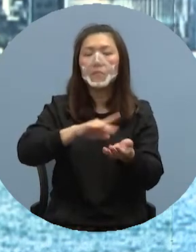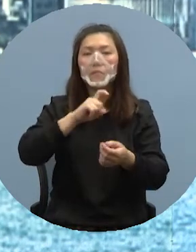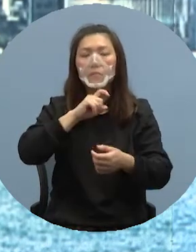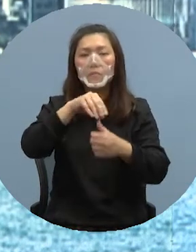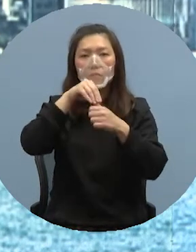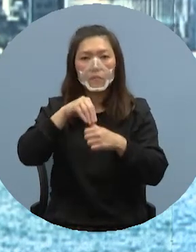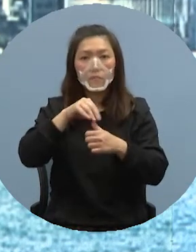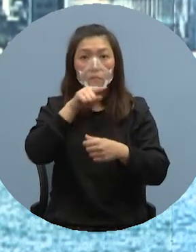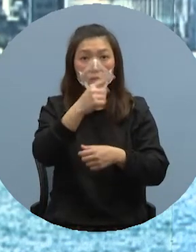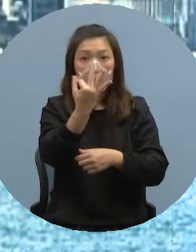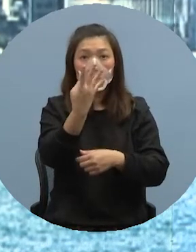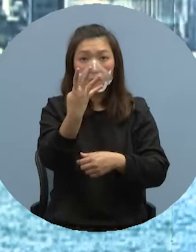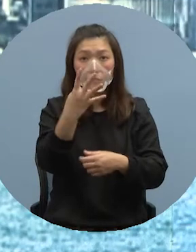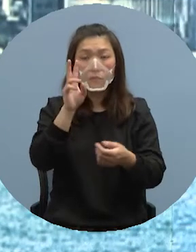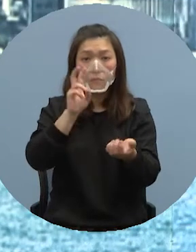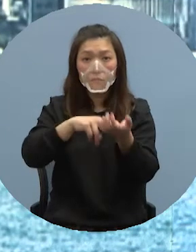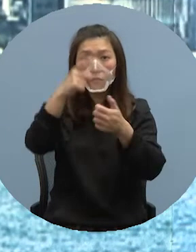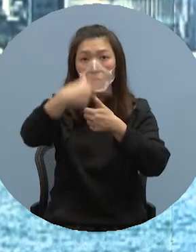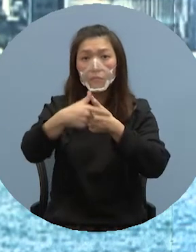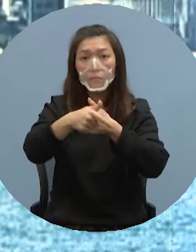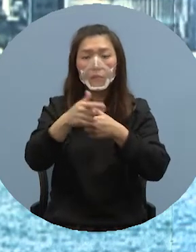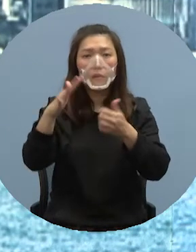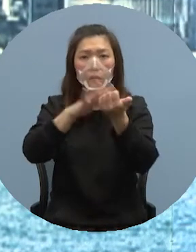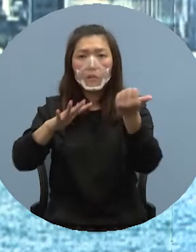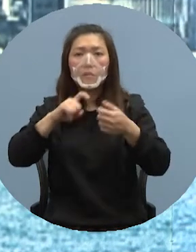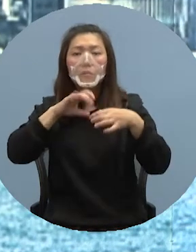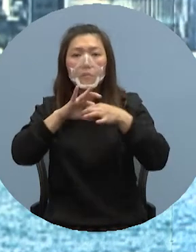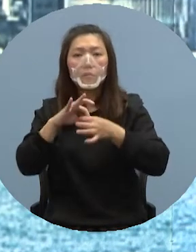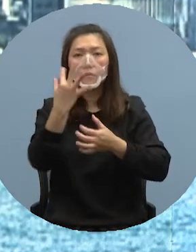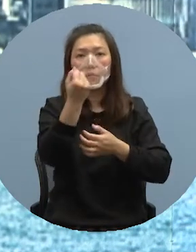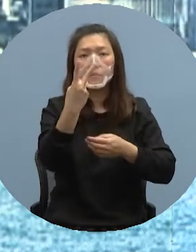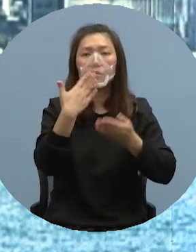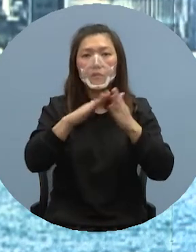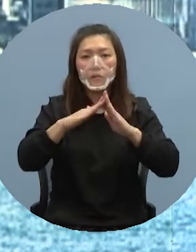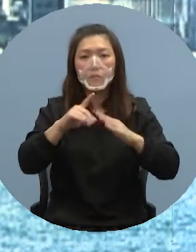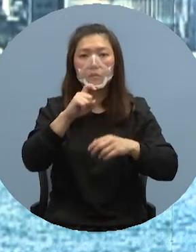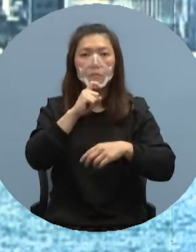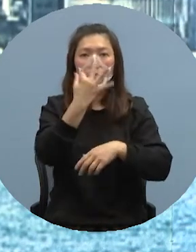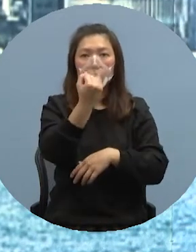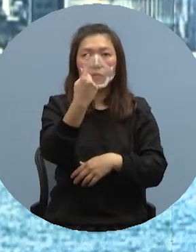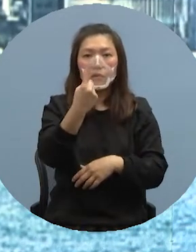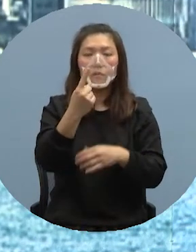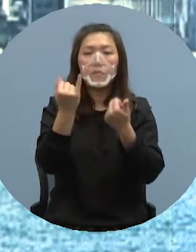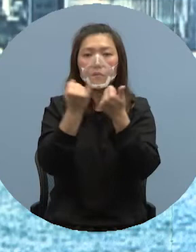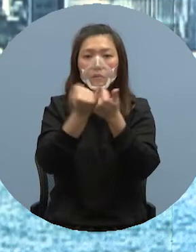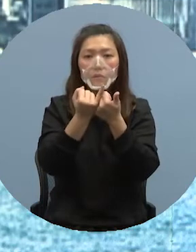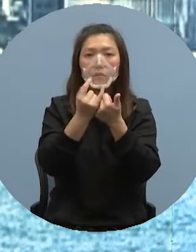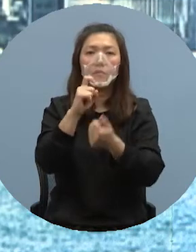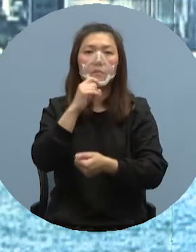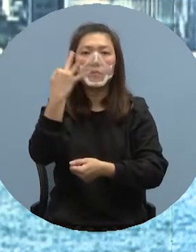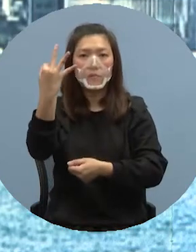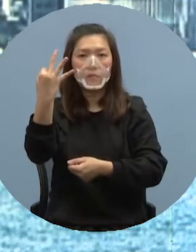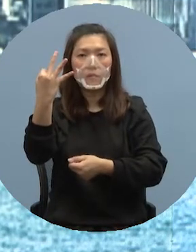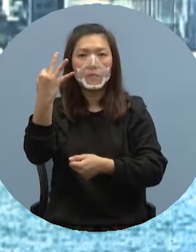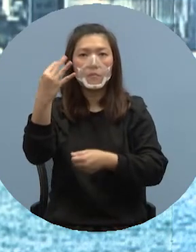嘅。咁呢34個個案就係影響咗32個學校啦。咁有31個學生同埋三